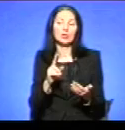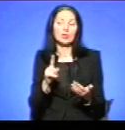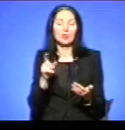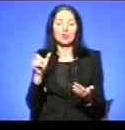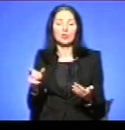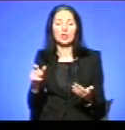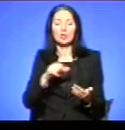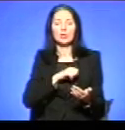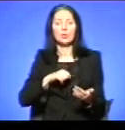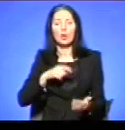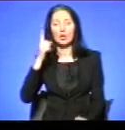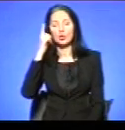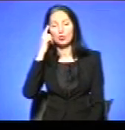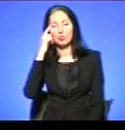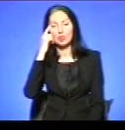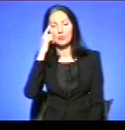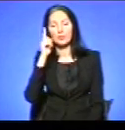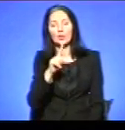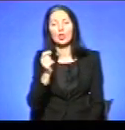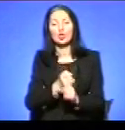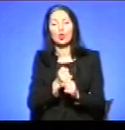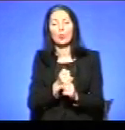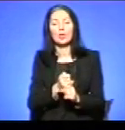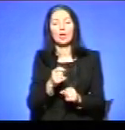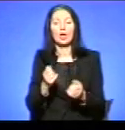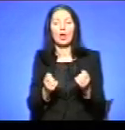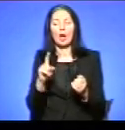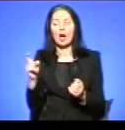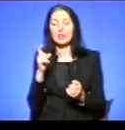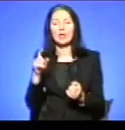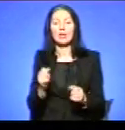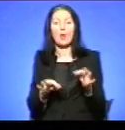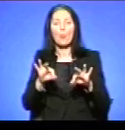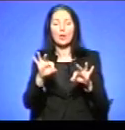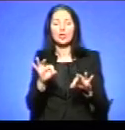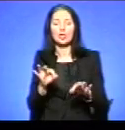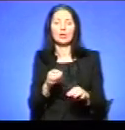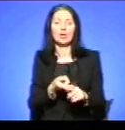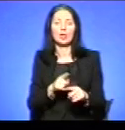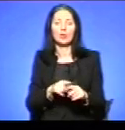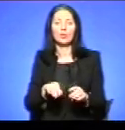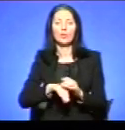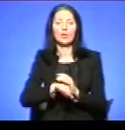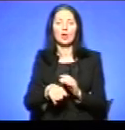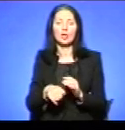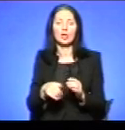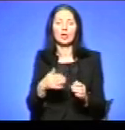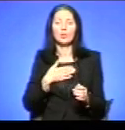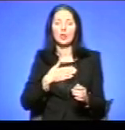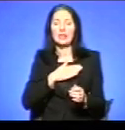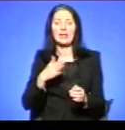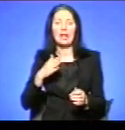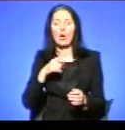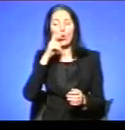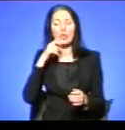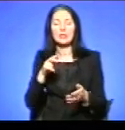потерпілого. От, власне, що робити власникам автомобілів, які вкрали, вони не нашої реєстрації, тобто іноземні номери,